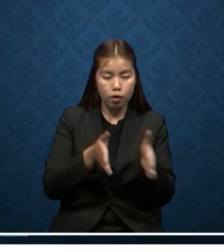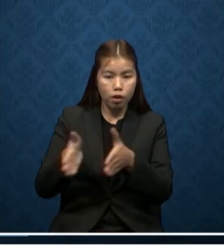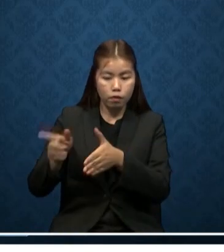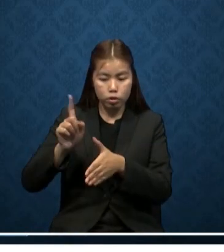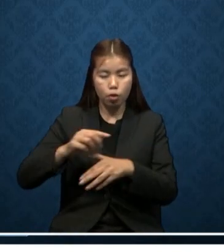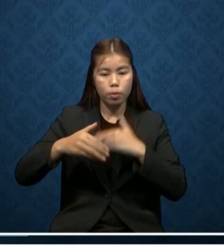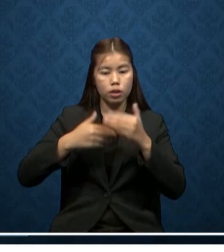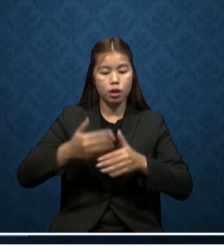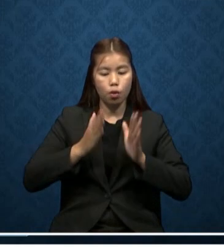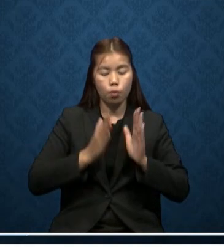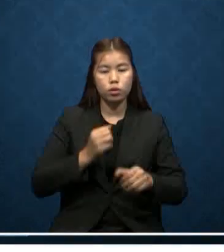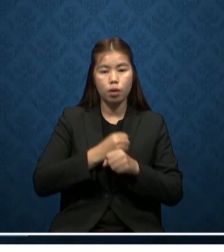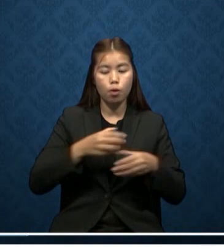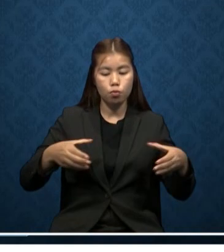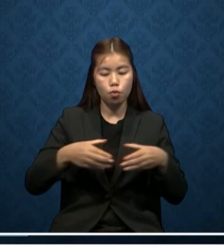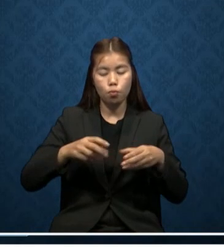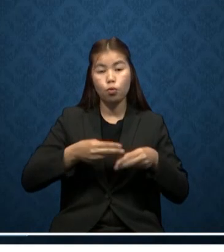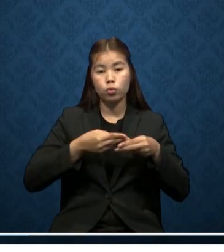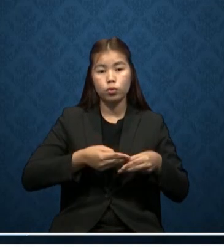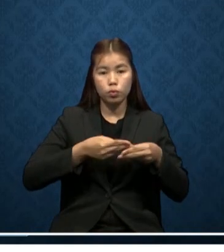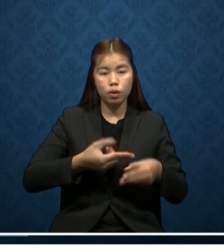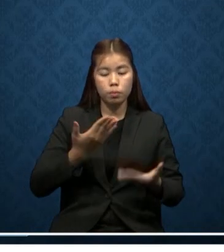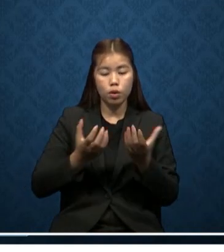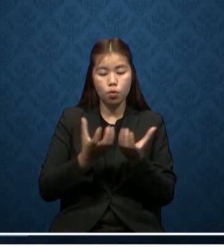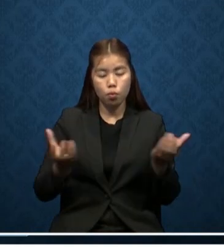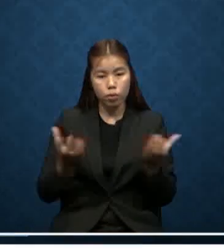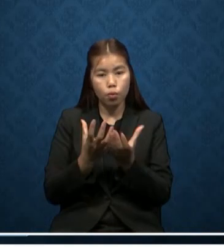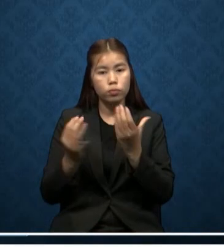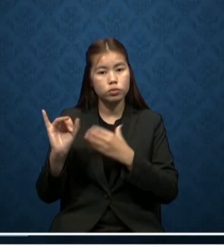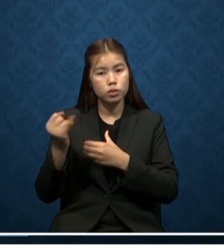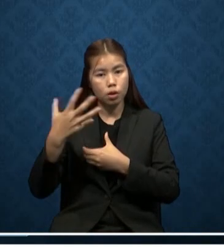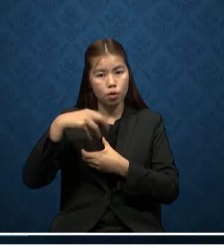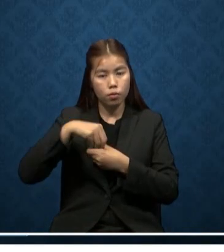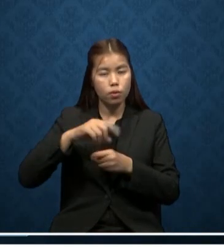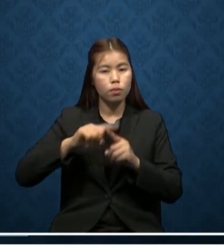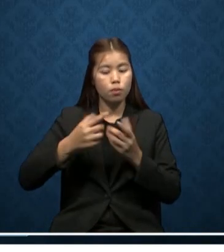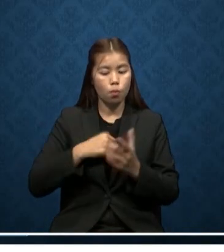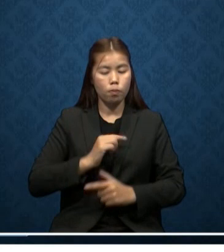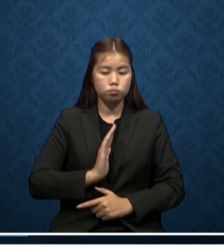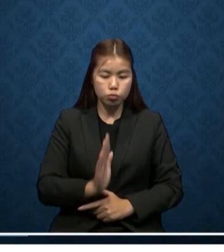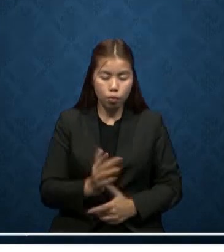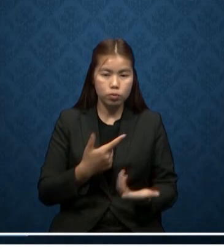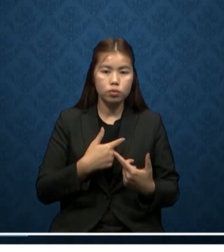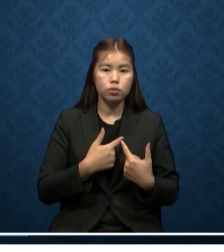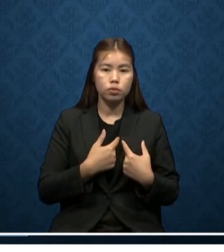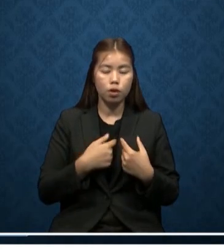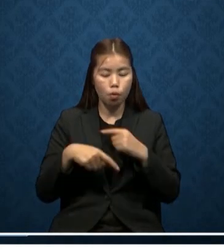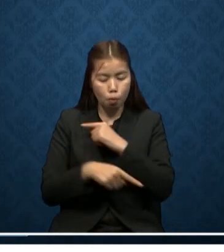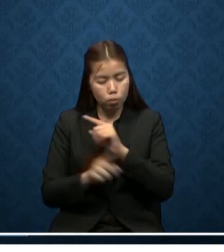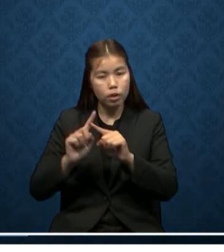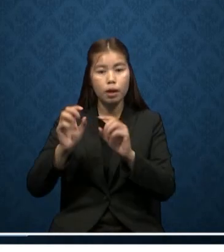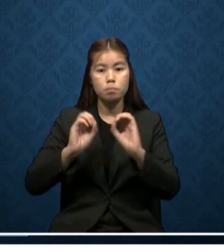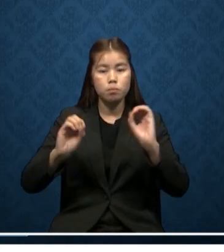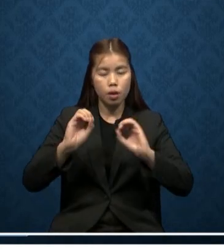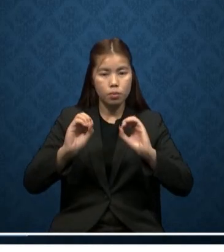เองนะซึ่งมันจะรวมถึงเรื่องด้านคุณธรรมจริยธรรมความซื่อสัตย์สุจริตและจิตสาธารณะด้วย